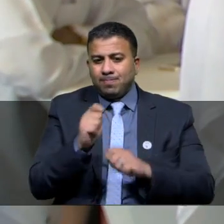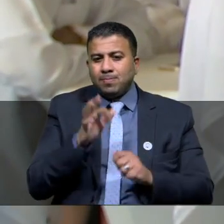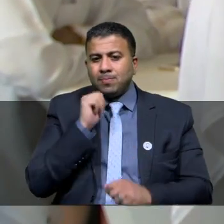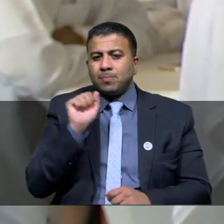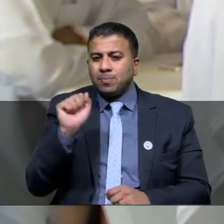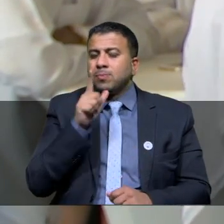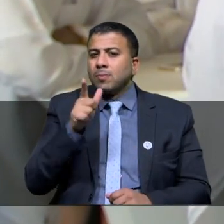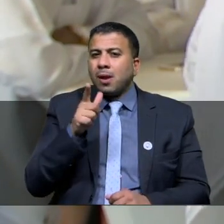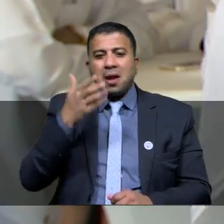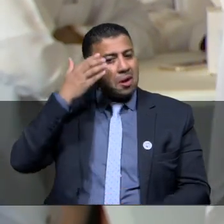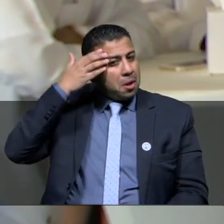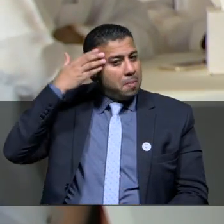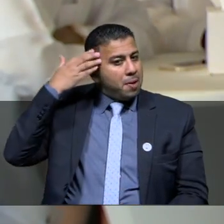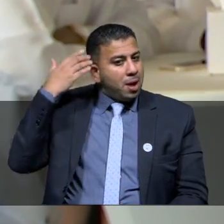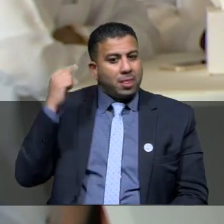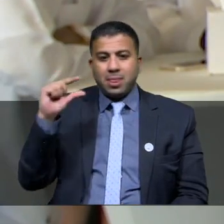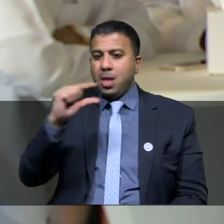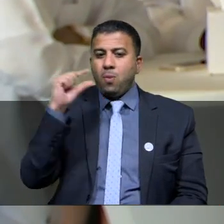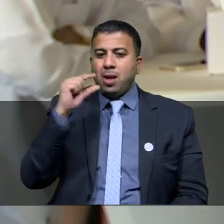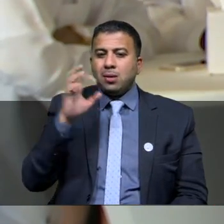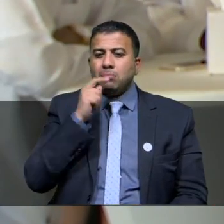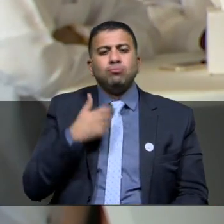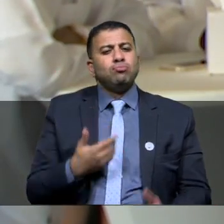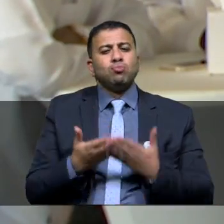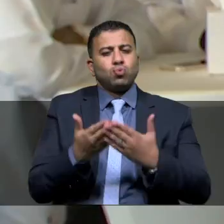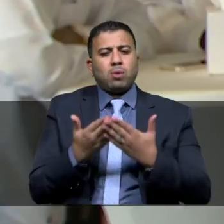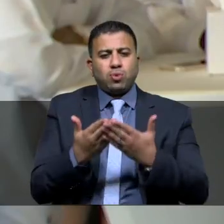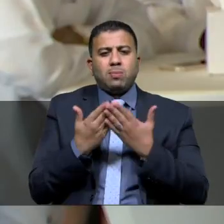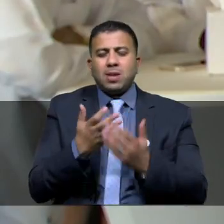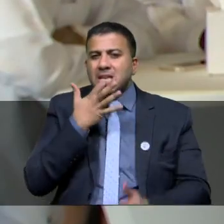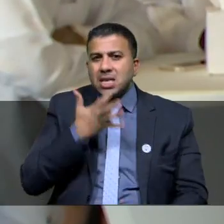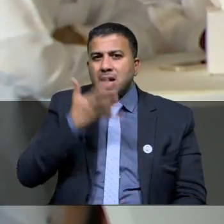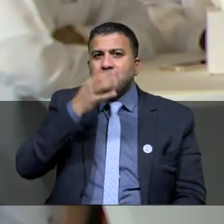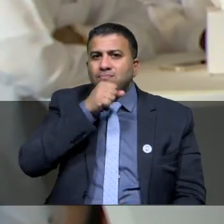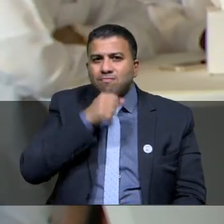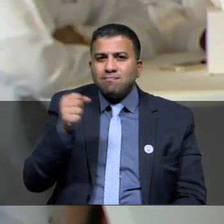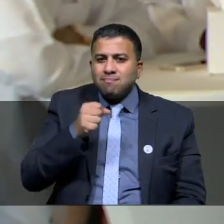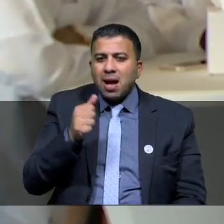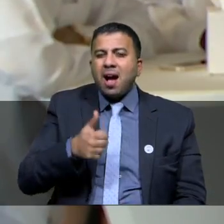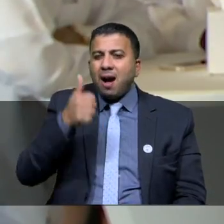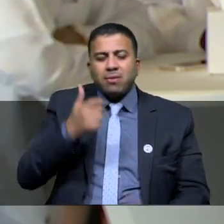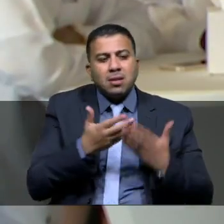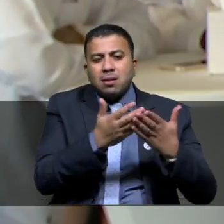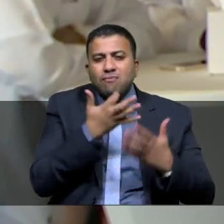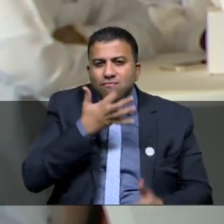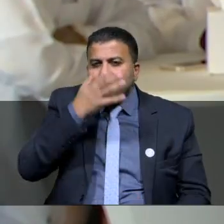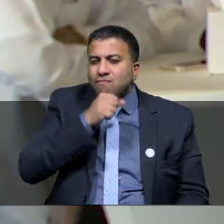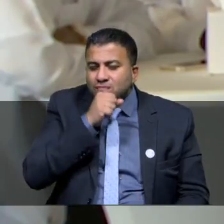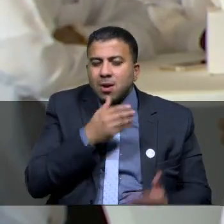والتجارب وخبرات دولية تساعد القائمين على رعاية كبار السن في تقديم الأفضل والأحسن لهم